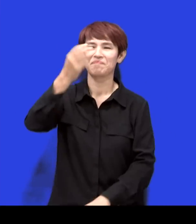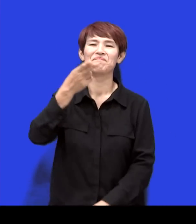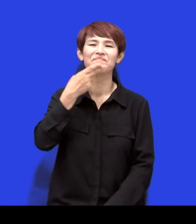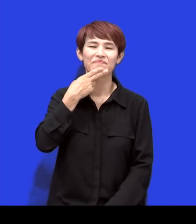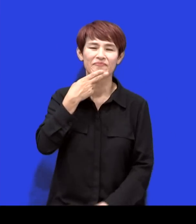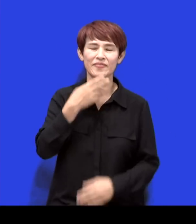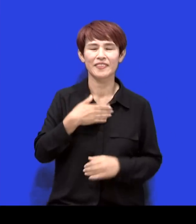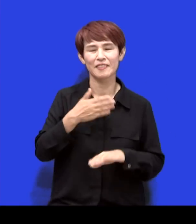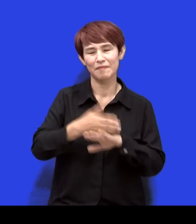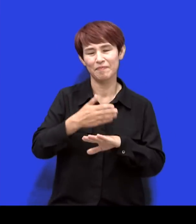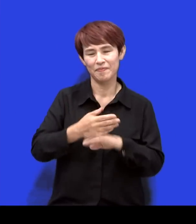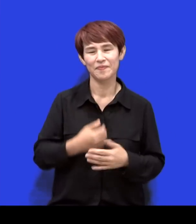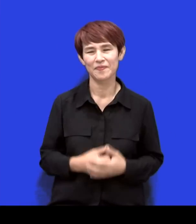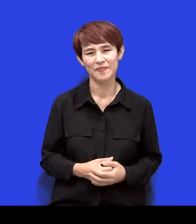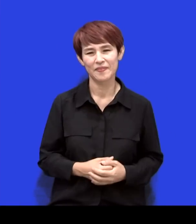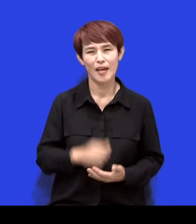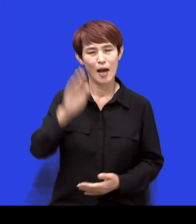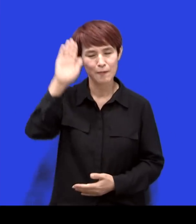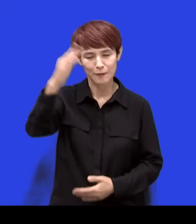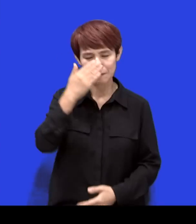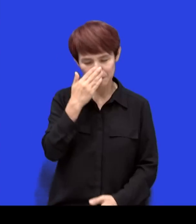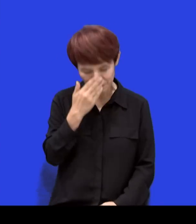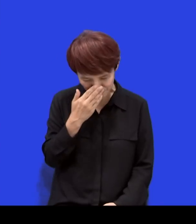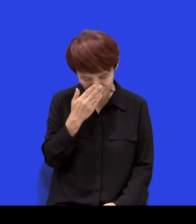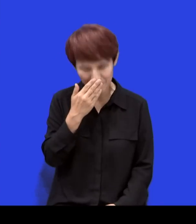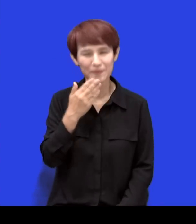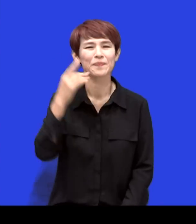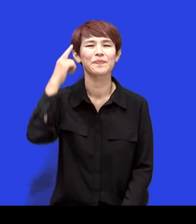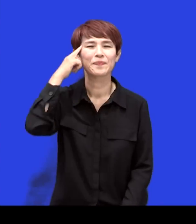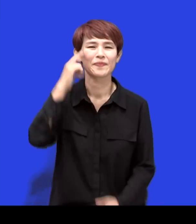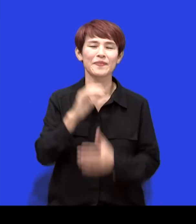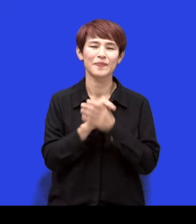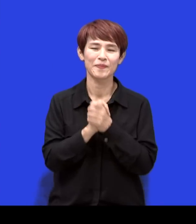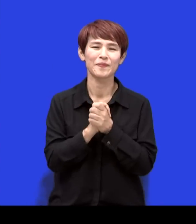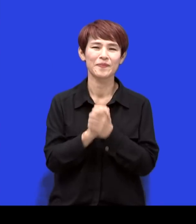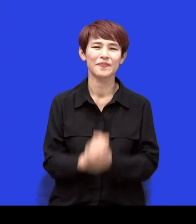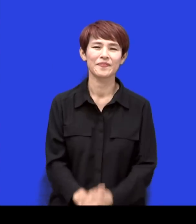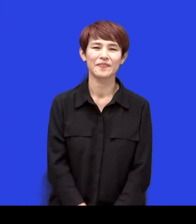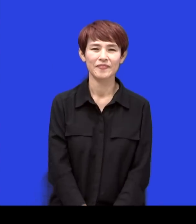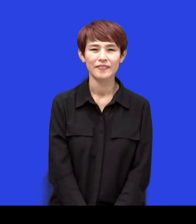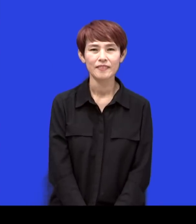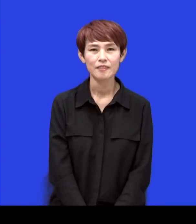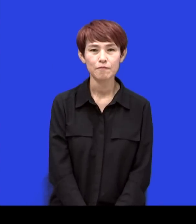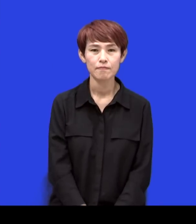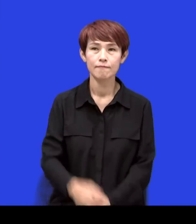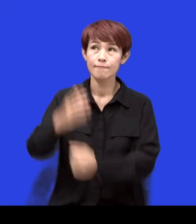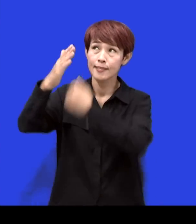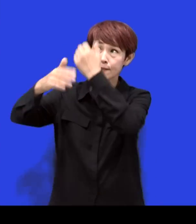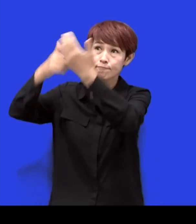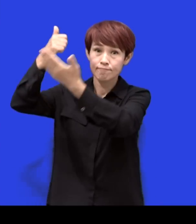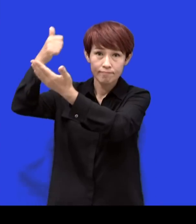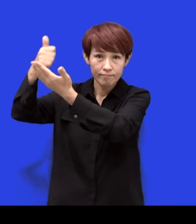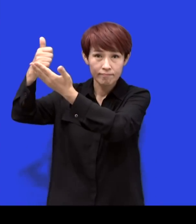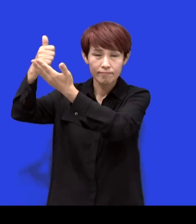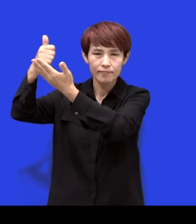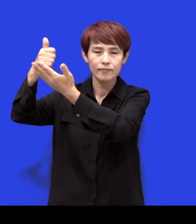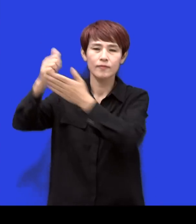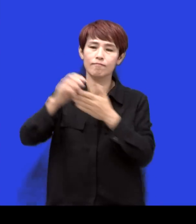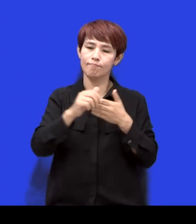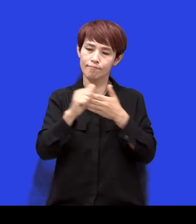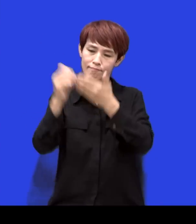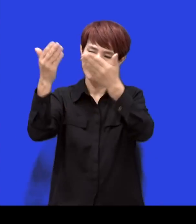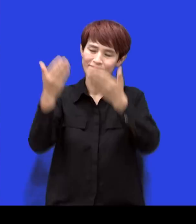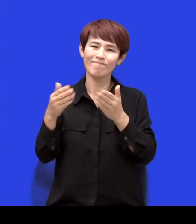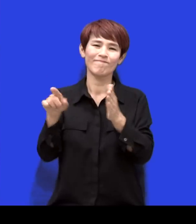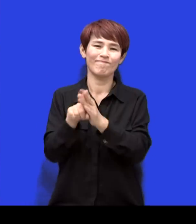안 그러려고요. 안 그러려고 이제 교만해지지 말자고 기도하고 또 하나님이 또 그렇게 인도해 줄 거라고